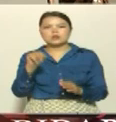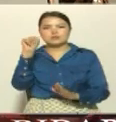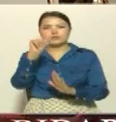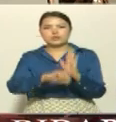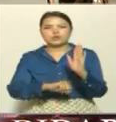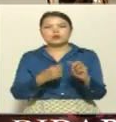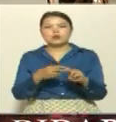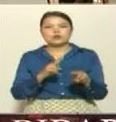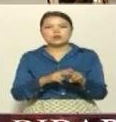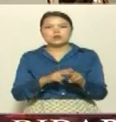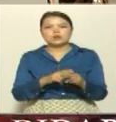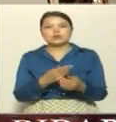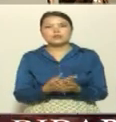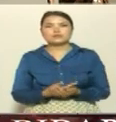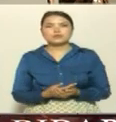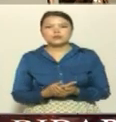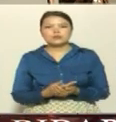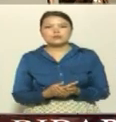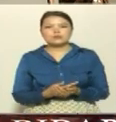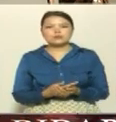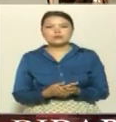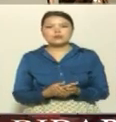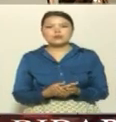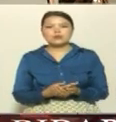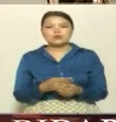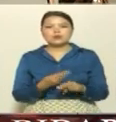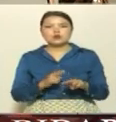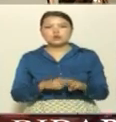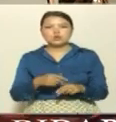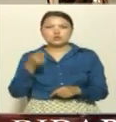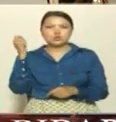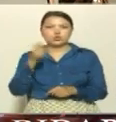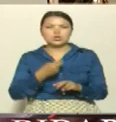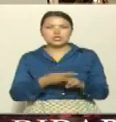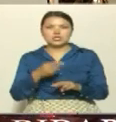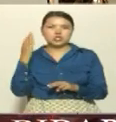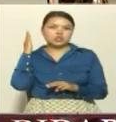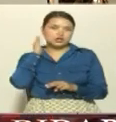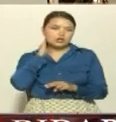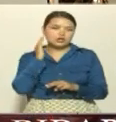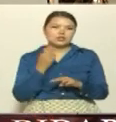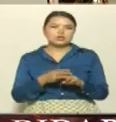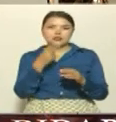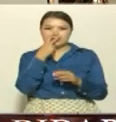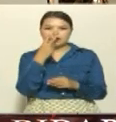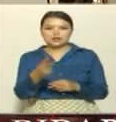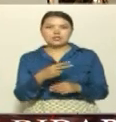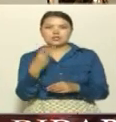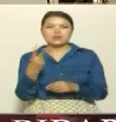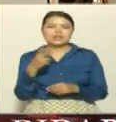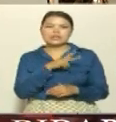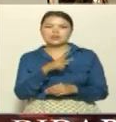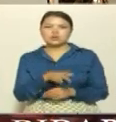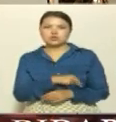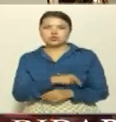нанес особо тяжкие телесные повреждения, удары в область шеи и головы. Затем двоих дочерей,